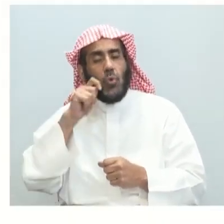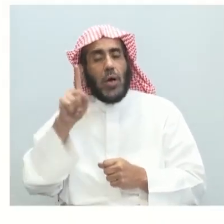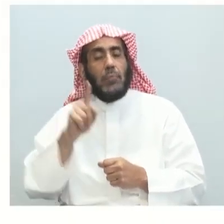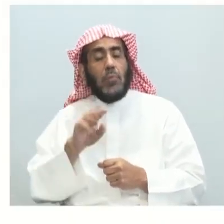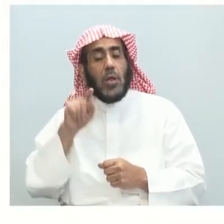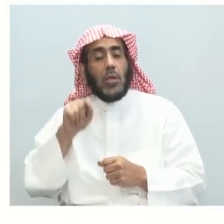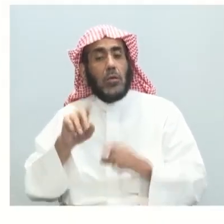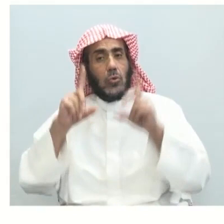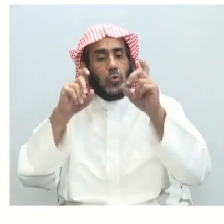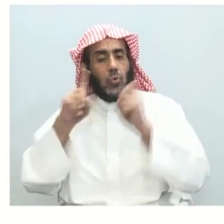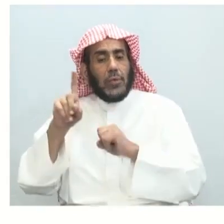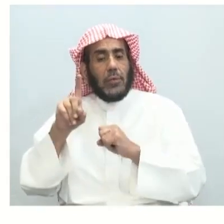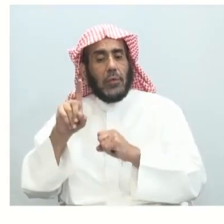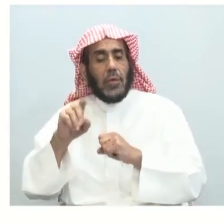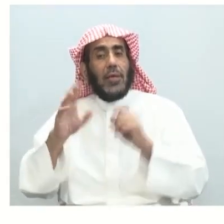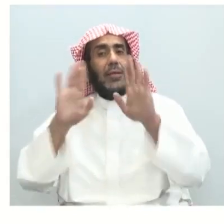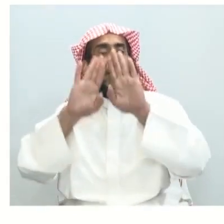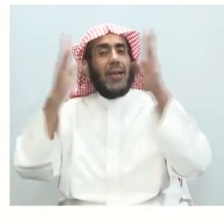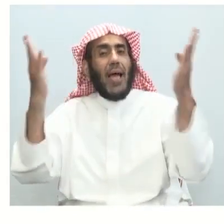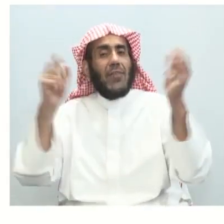باب ايضا لدينا صوره نافذه